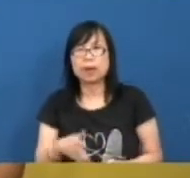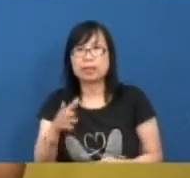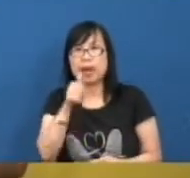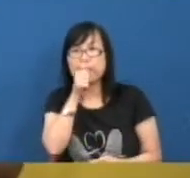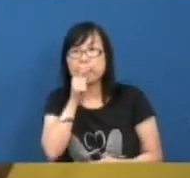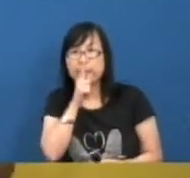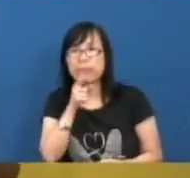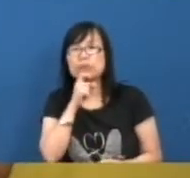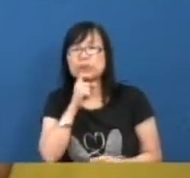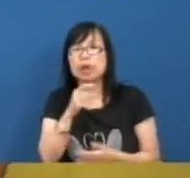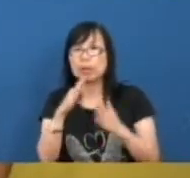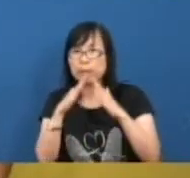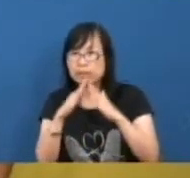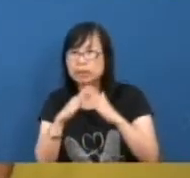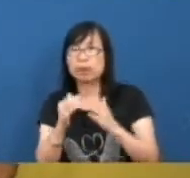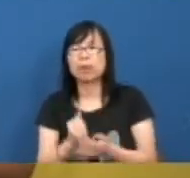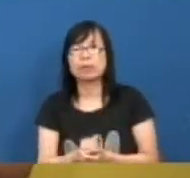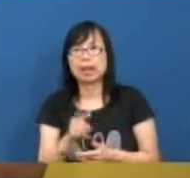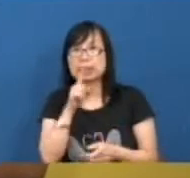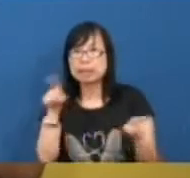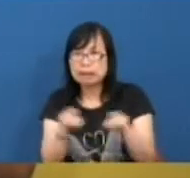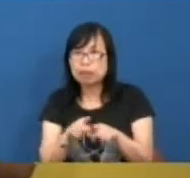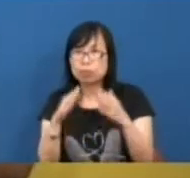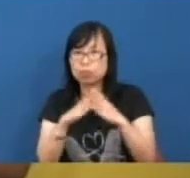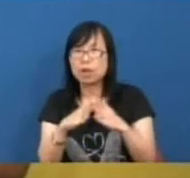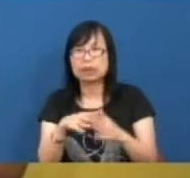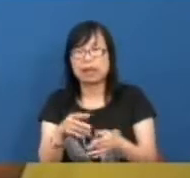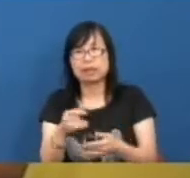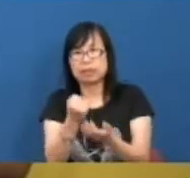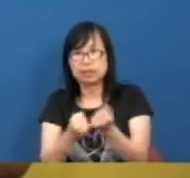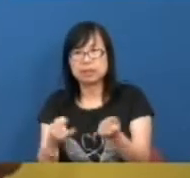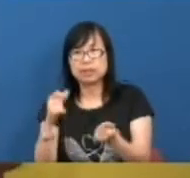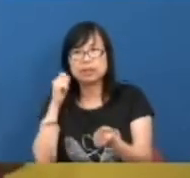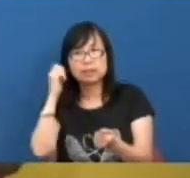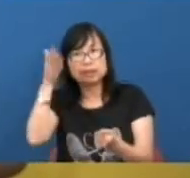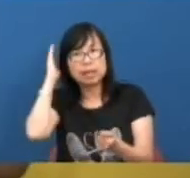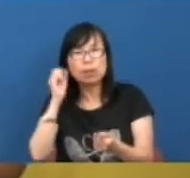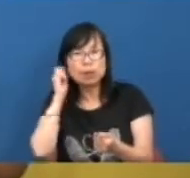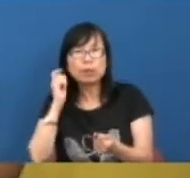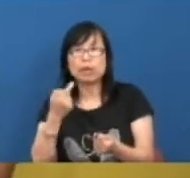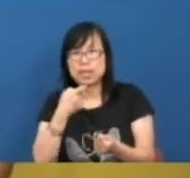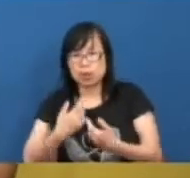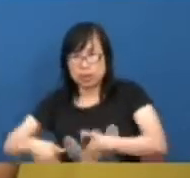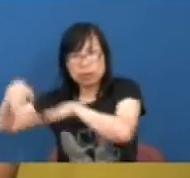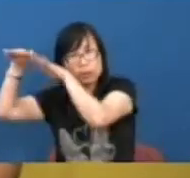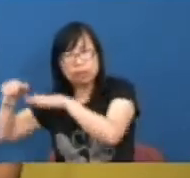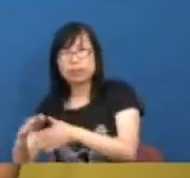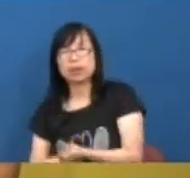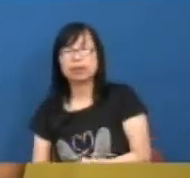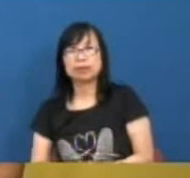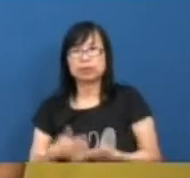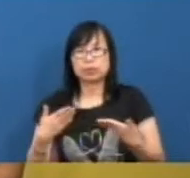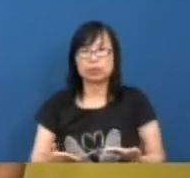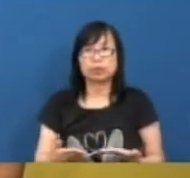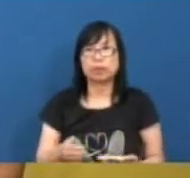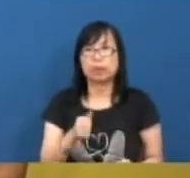業，咁大家可以一家住埋一齊，但係始終子女會成長啊嘛，咁父母呢一代咧，其實嘅香港人咧。他就算自